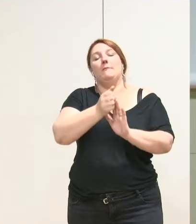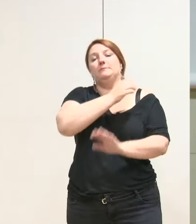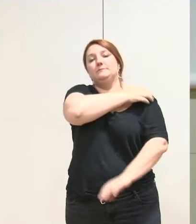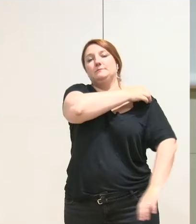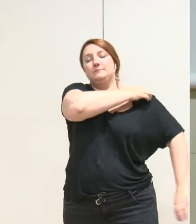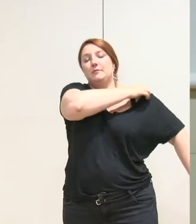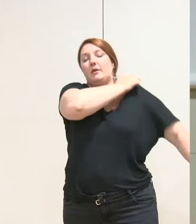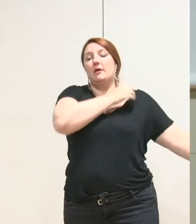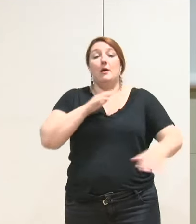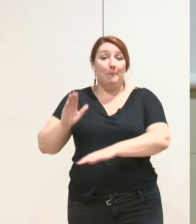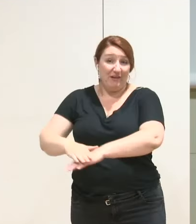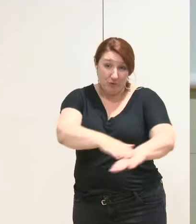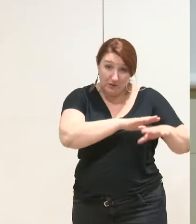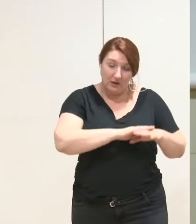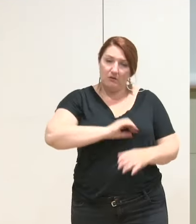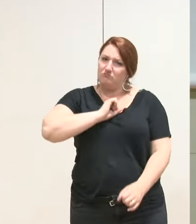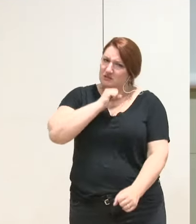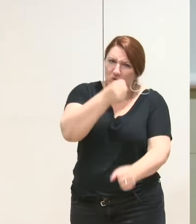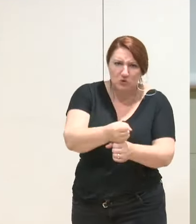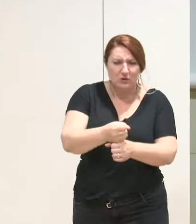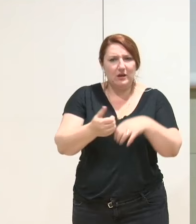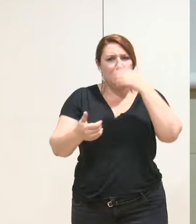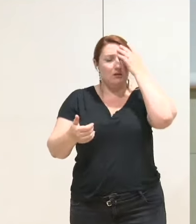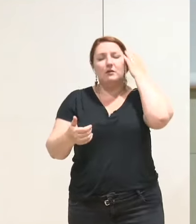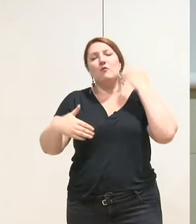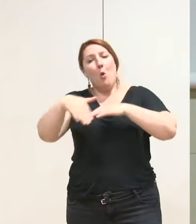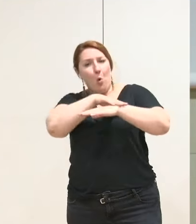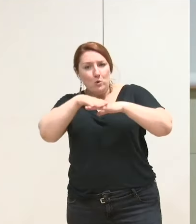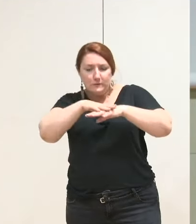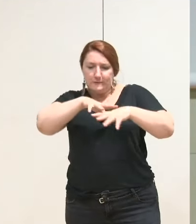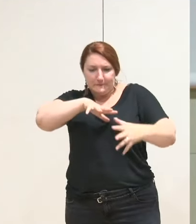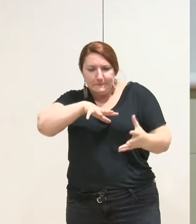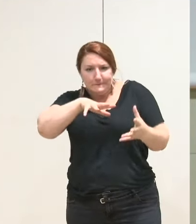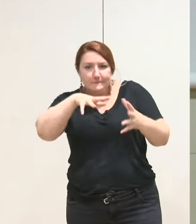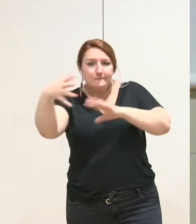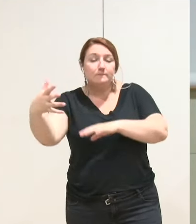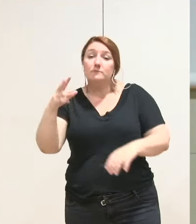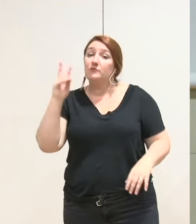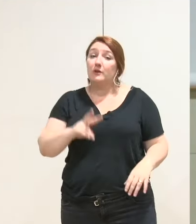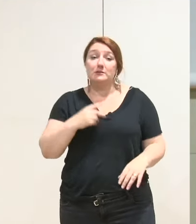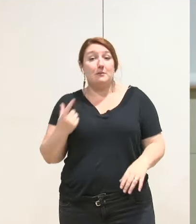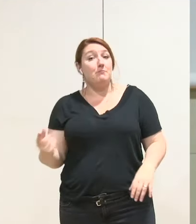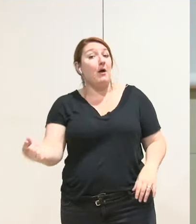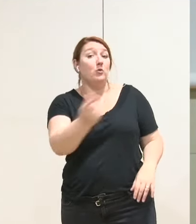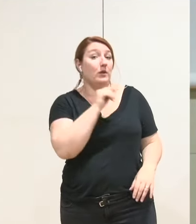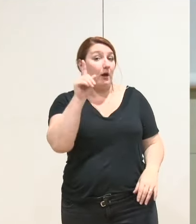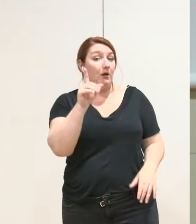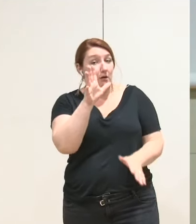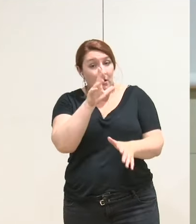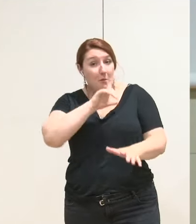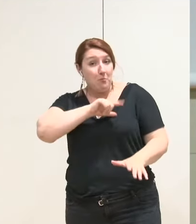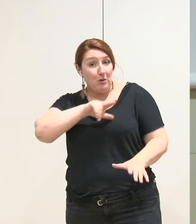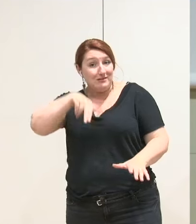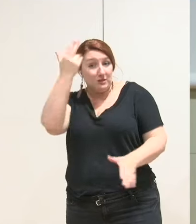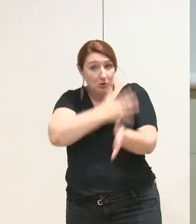agir sur les causes voilà ce que nous avons à faire dans une logique partenariale il s'agit pas de prendre la place de la police nationale encore une fois nous